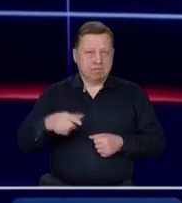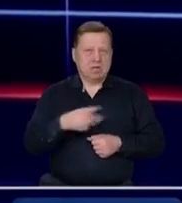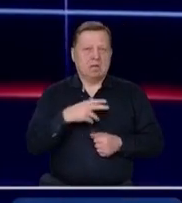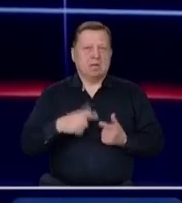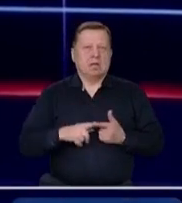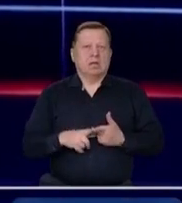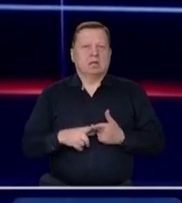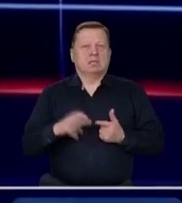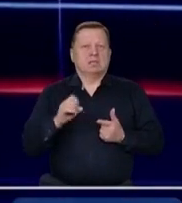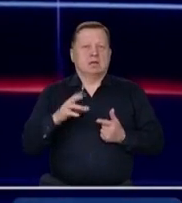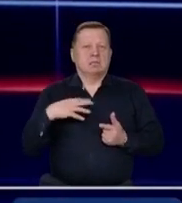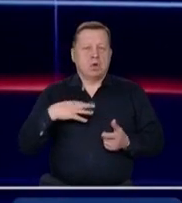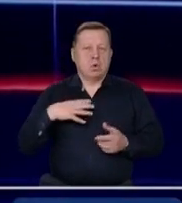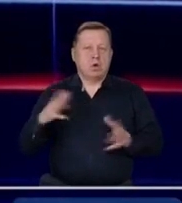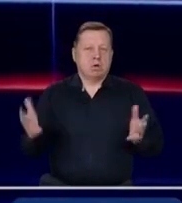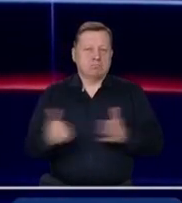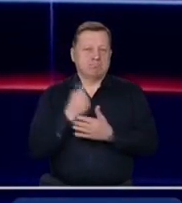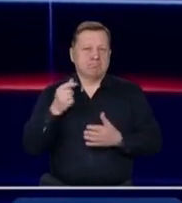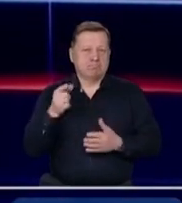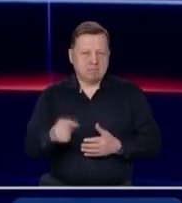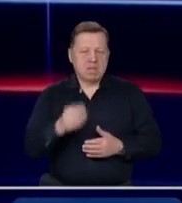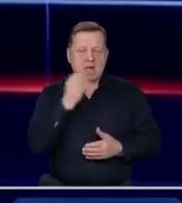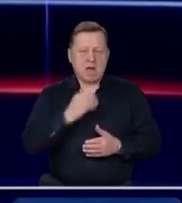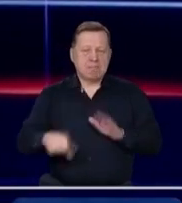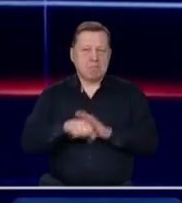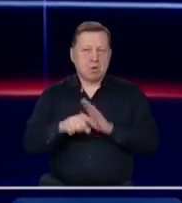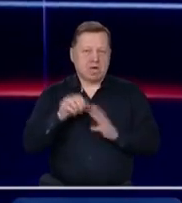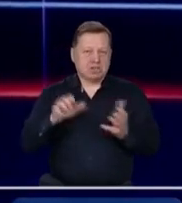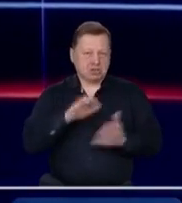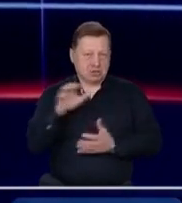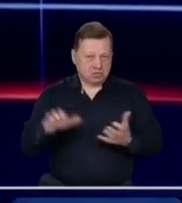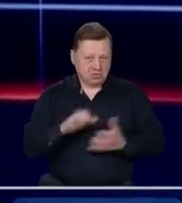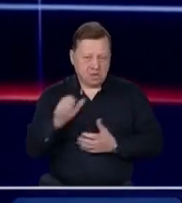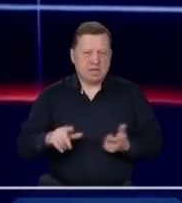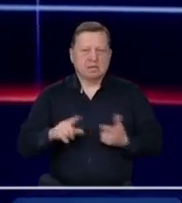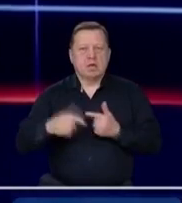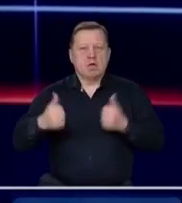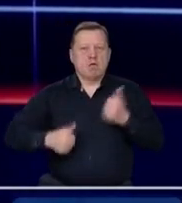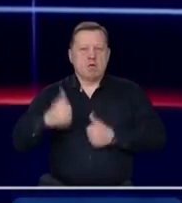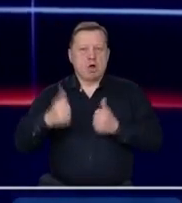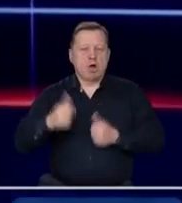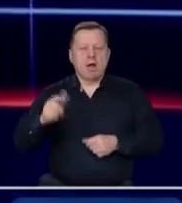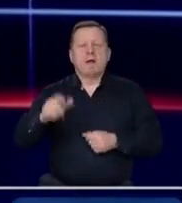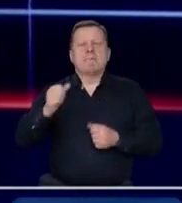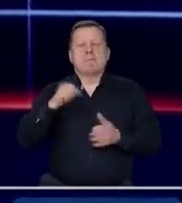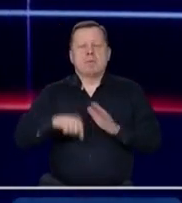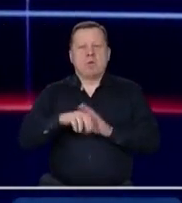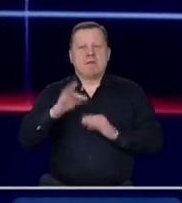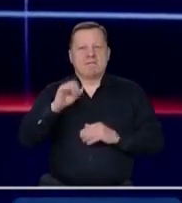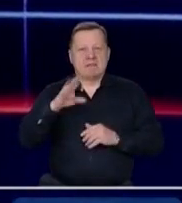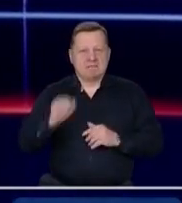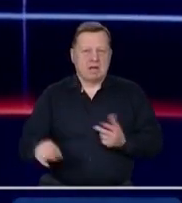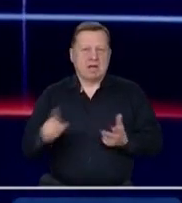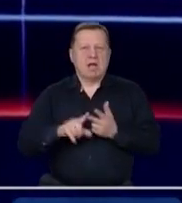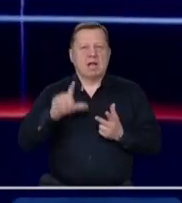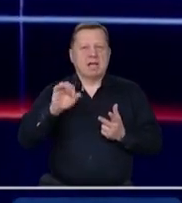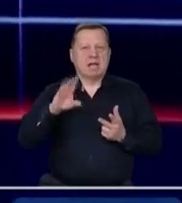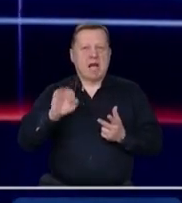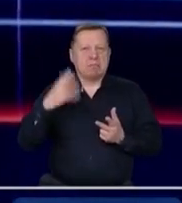Globe Soccer Awards zdobył tytuł dla najlepszego piłkarza świata. Wygrał także plebiscyt na piłkarza roku FIFA, zatriumfował w Lidze